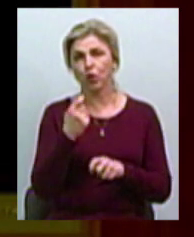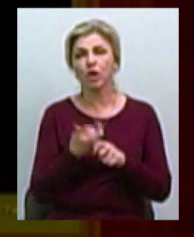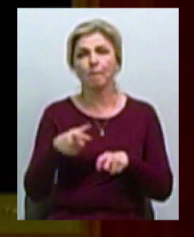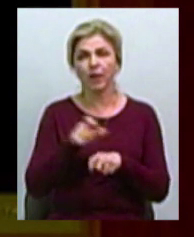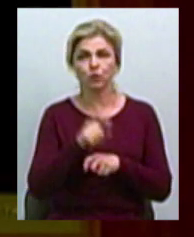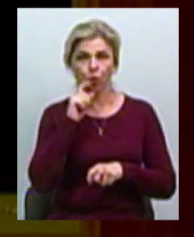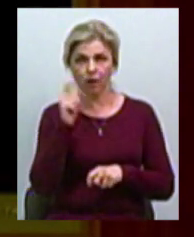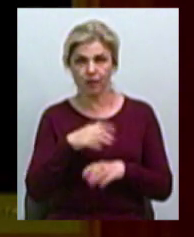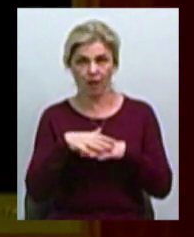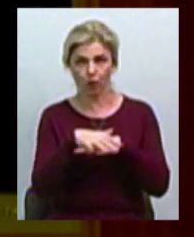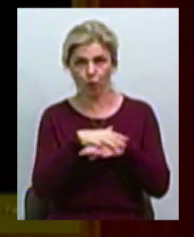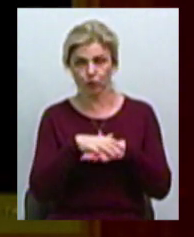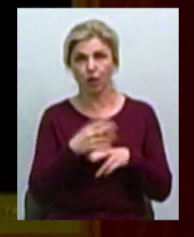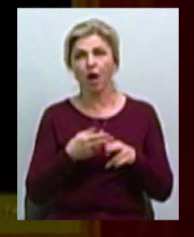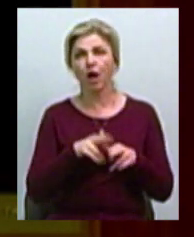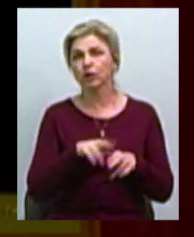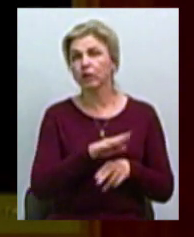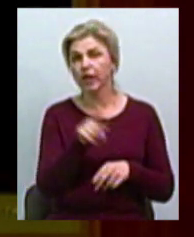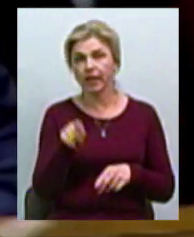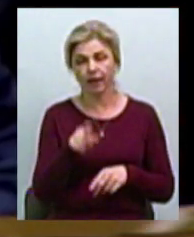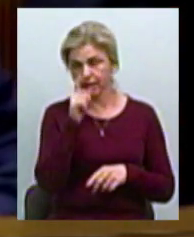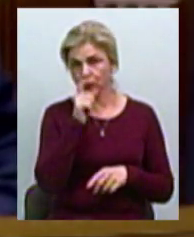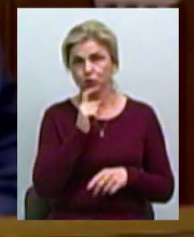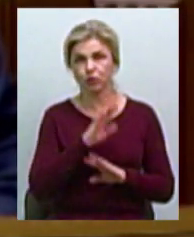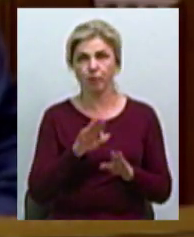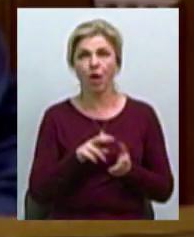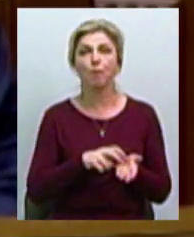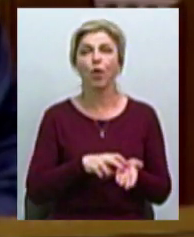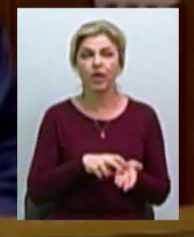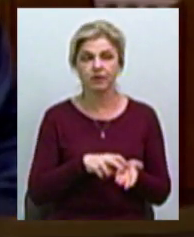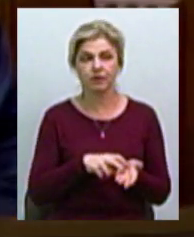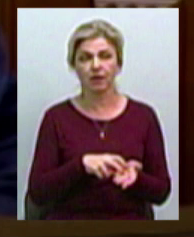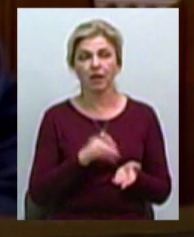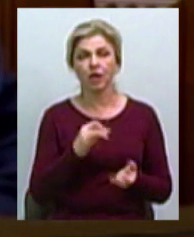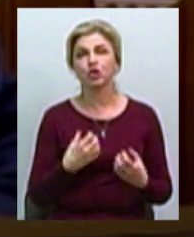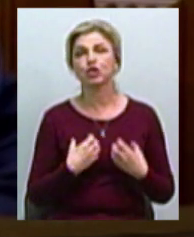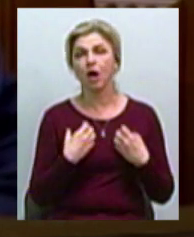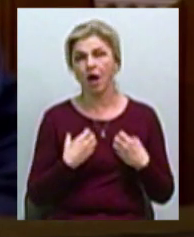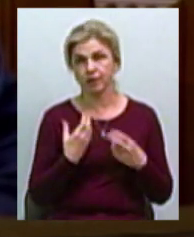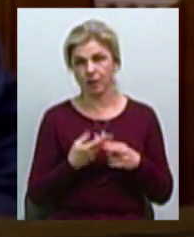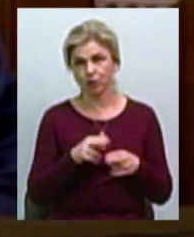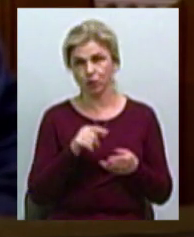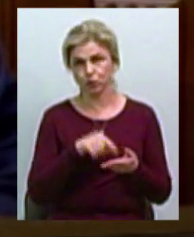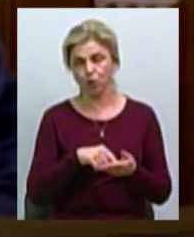народу, який не розуміє, боїться і жахається цього